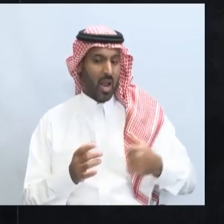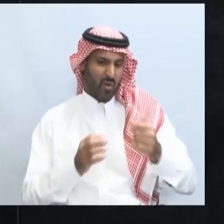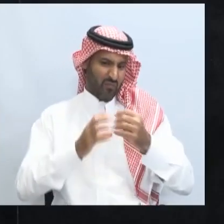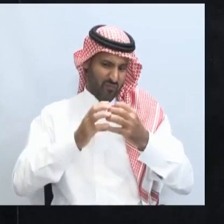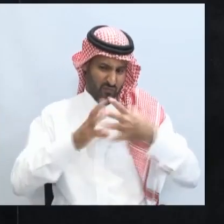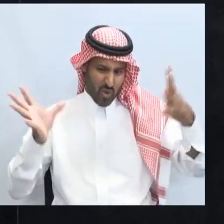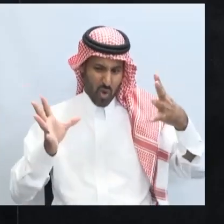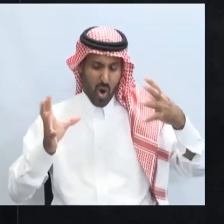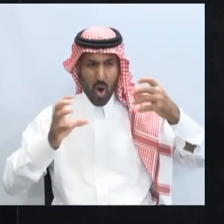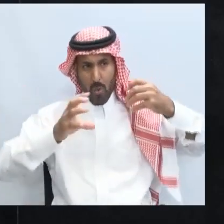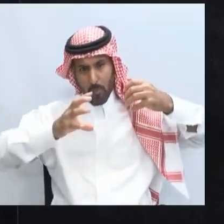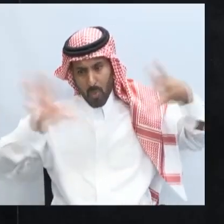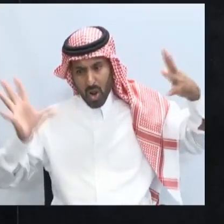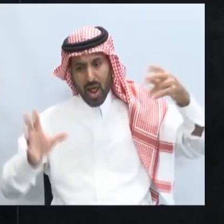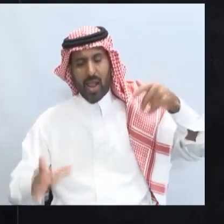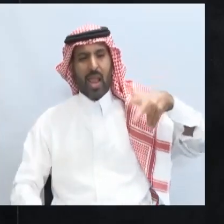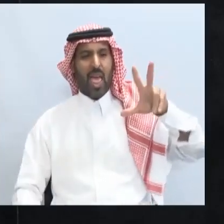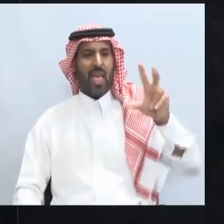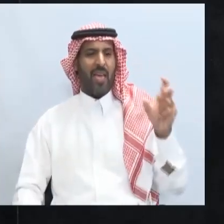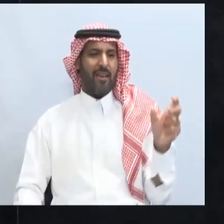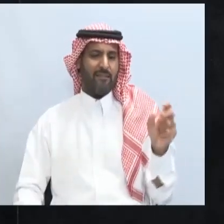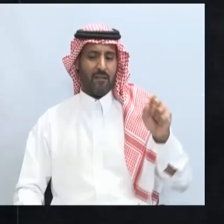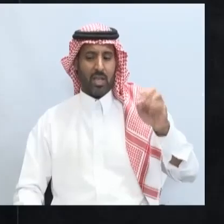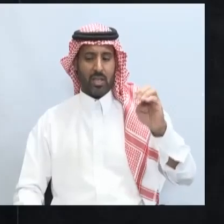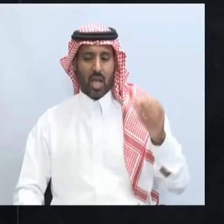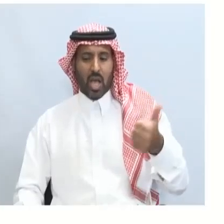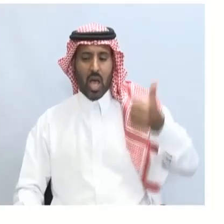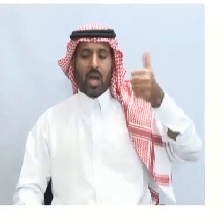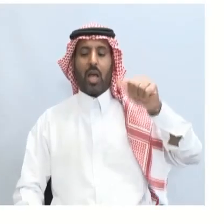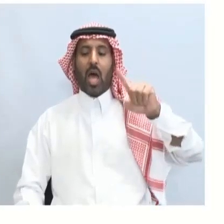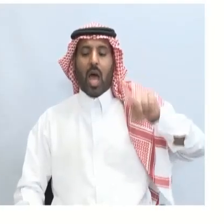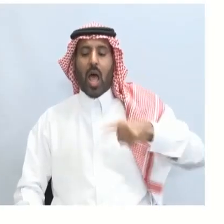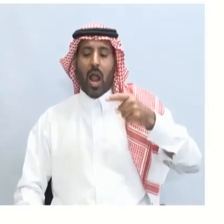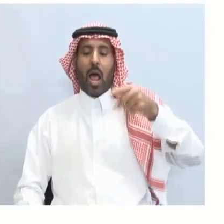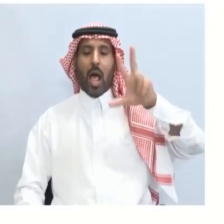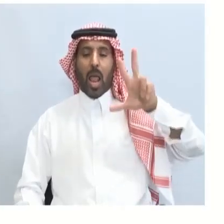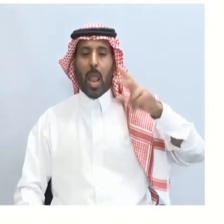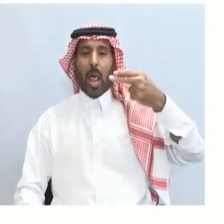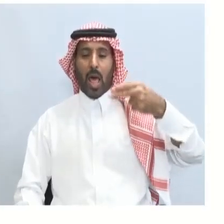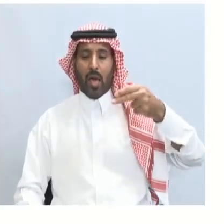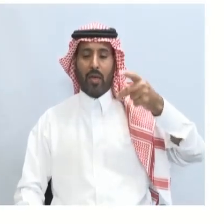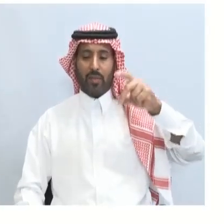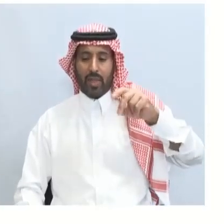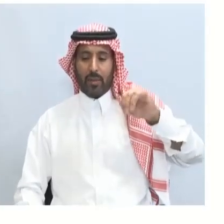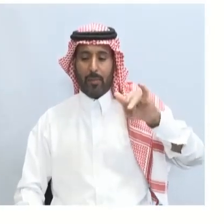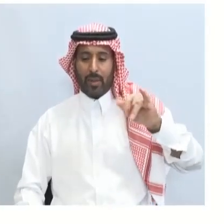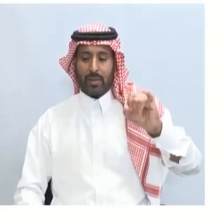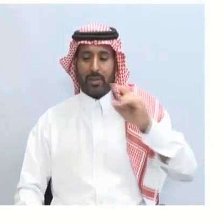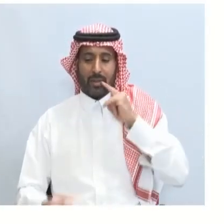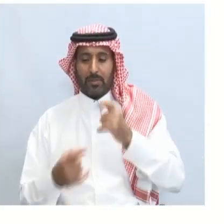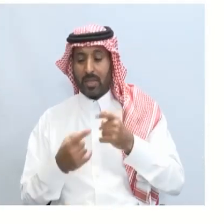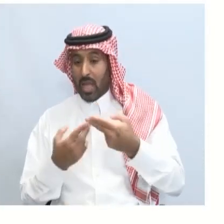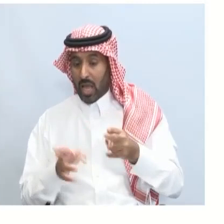العظيم دعونا نتعرف مع بعضنا البعض في البدايه ولمده ط ويله من